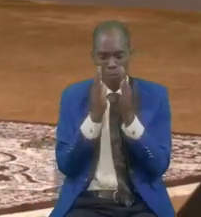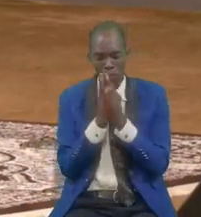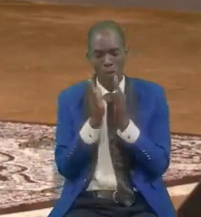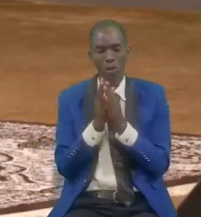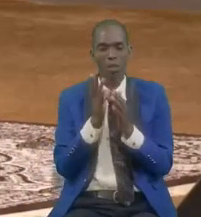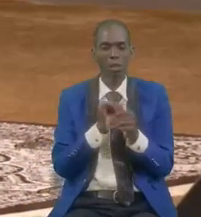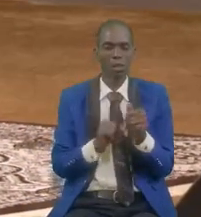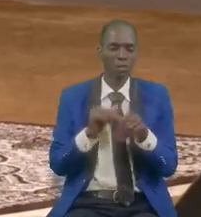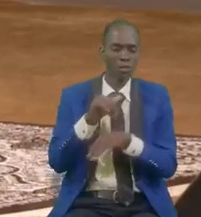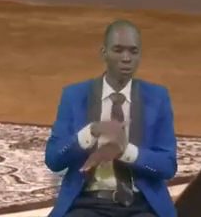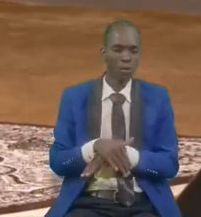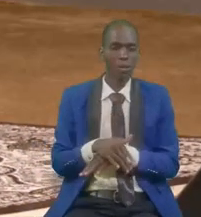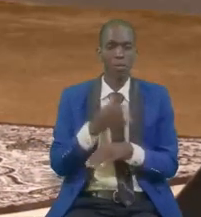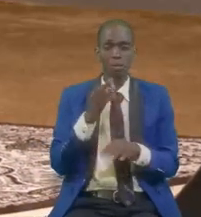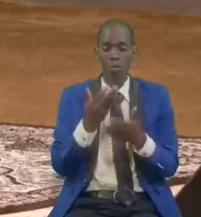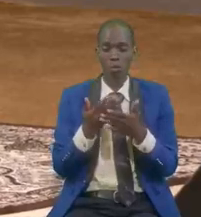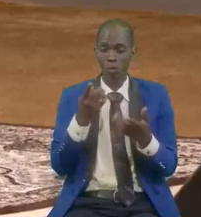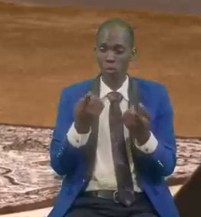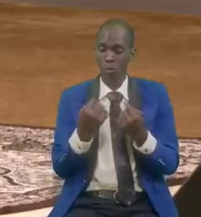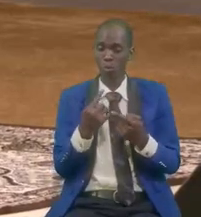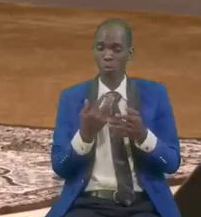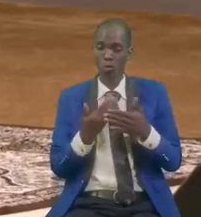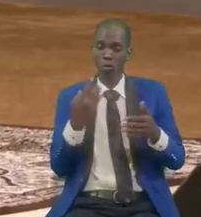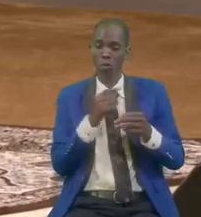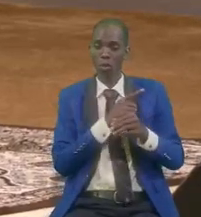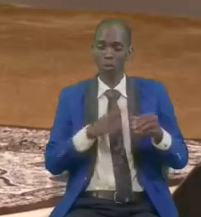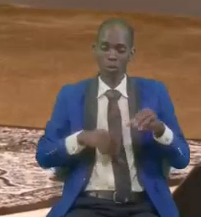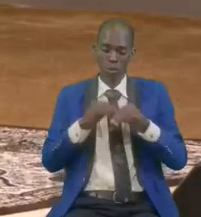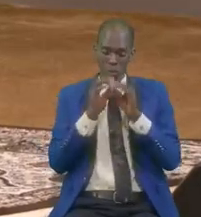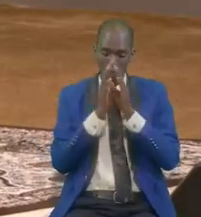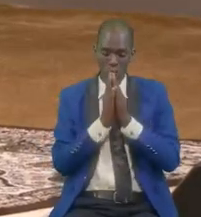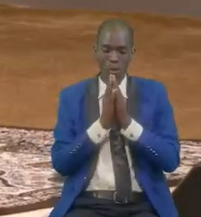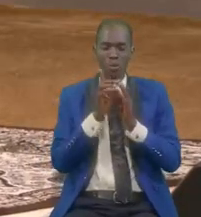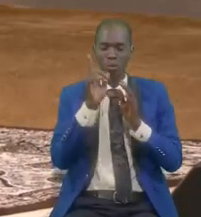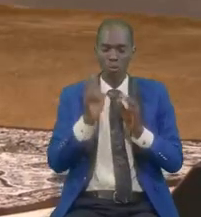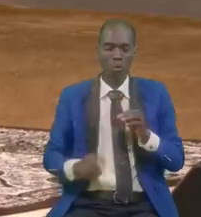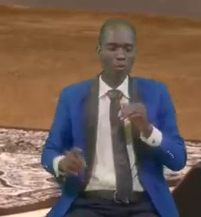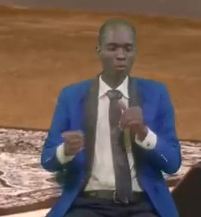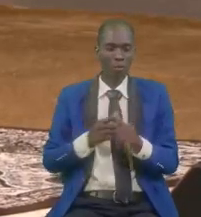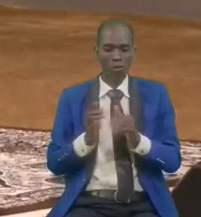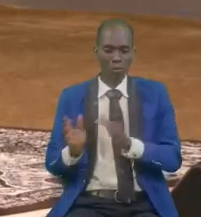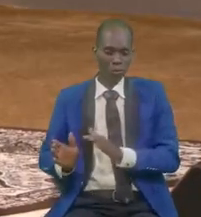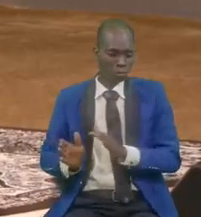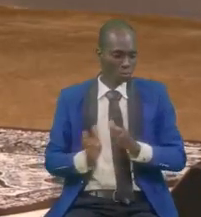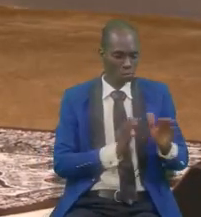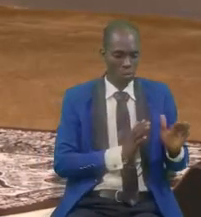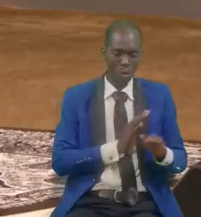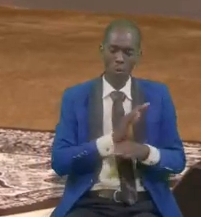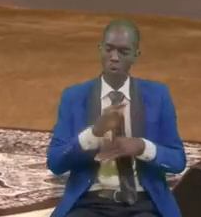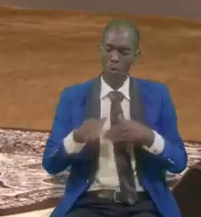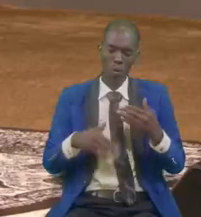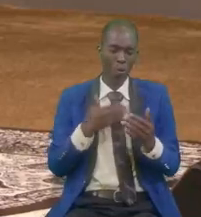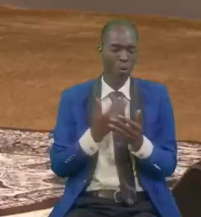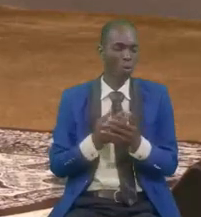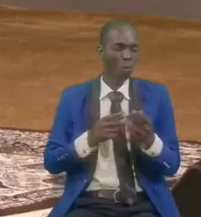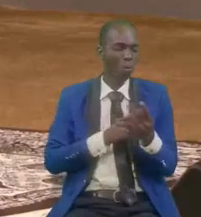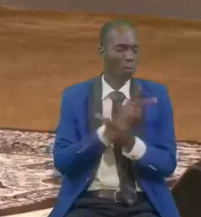le Seigneur à tout moment, vous mettez de côté en permanence toute malice et toute